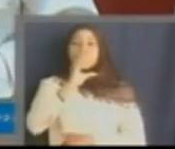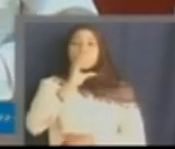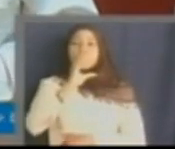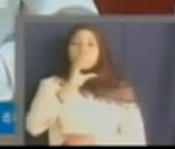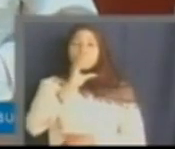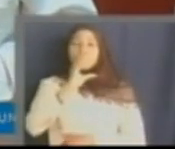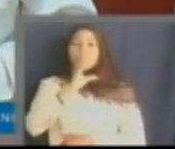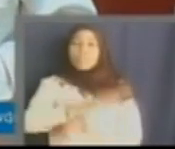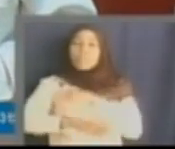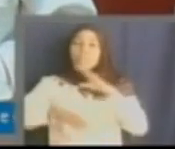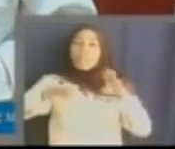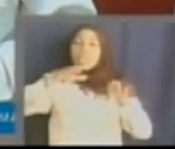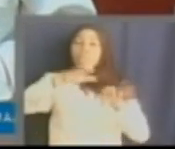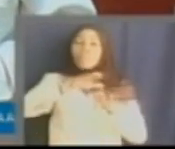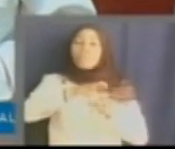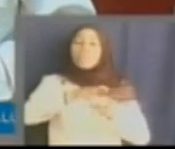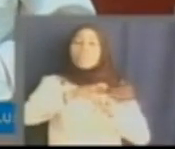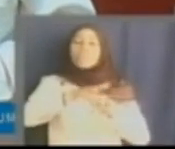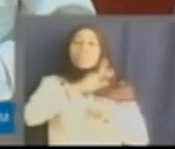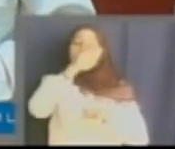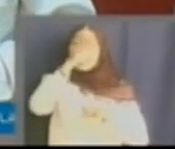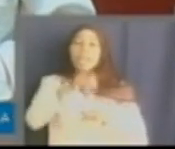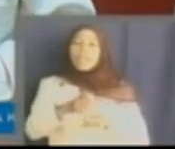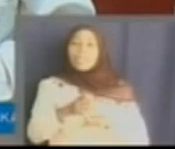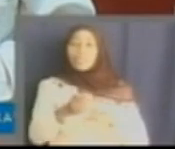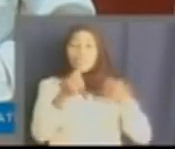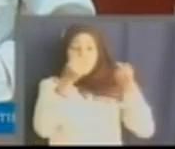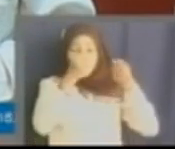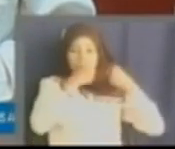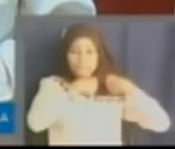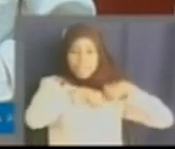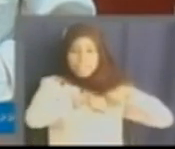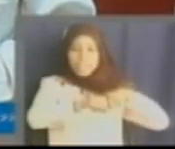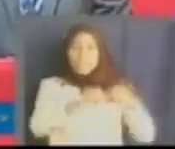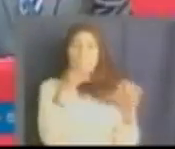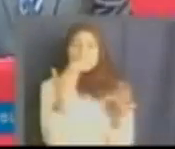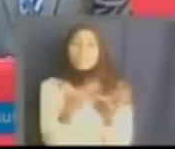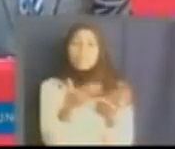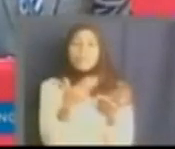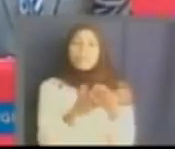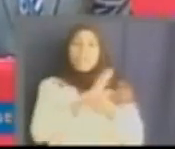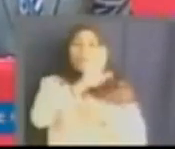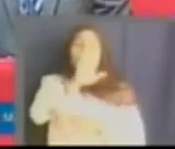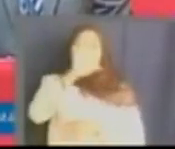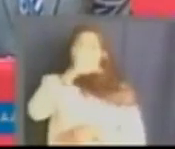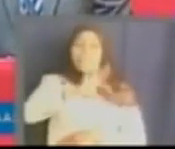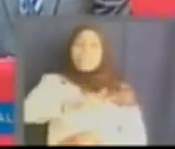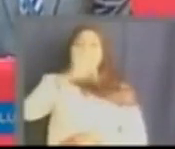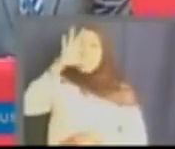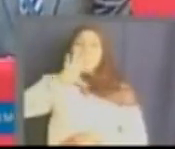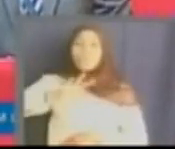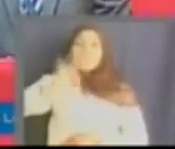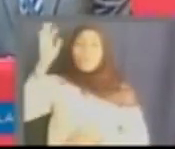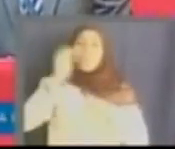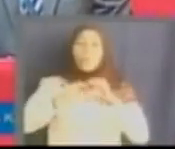Mwenyekiti alikuwa anatekeleza mamlaka yake ya kuteua wajumbe watano kwa